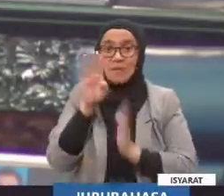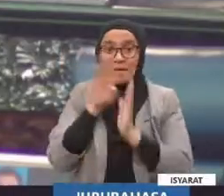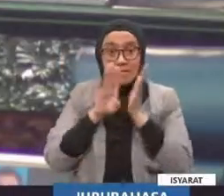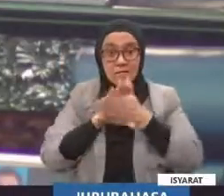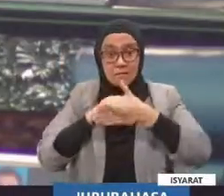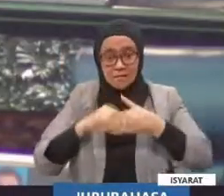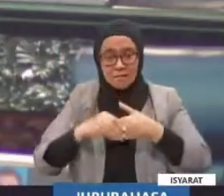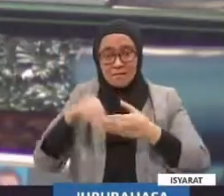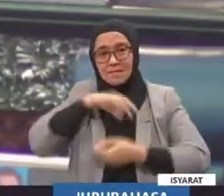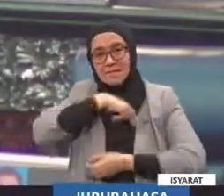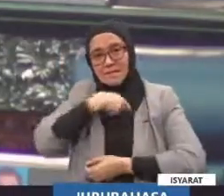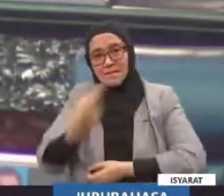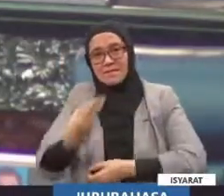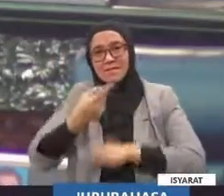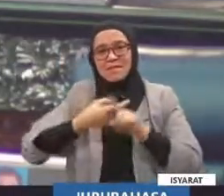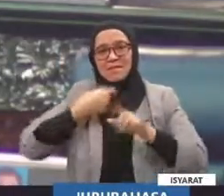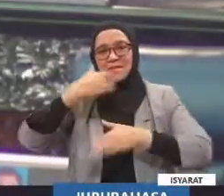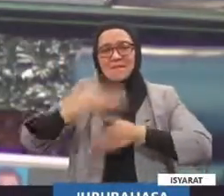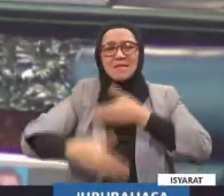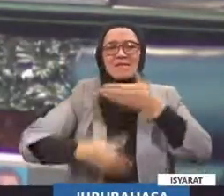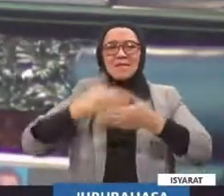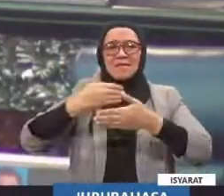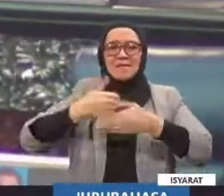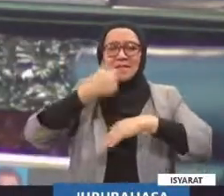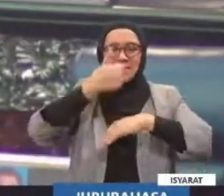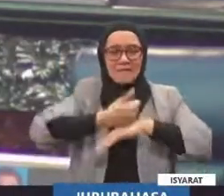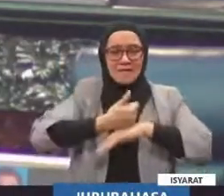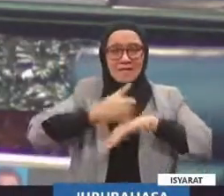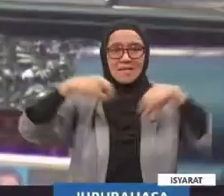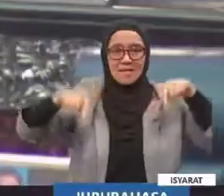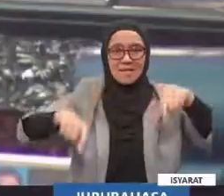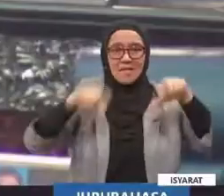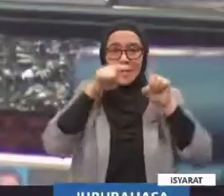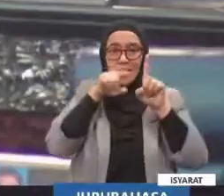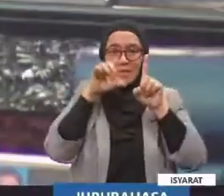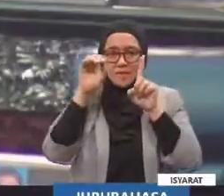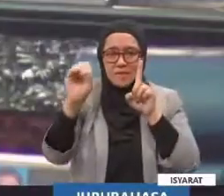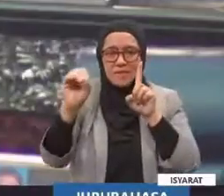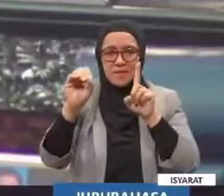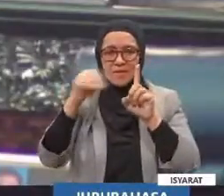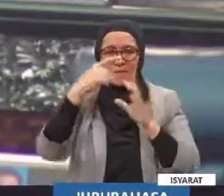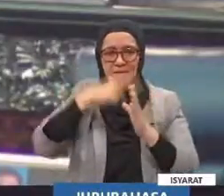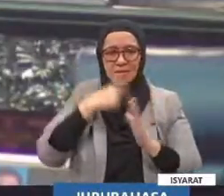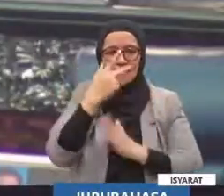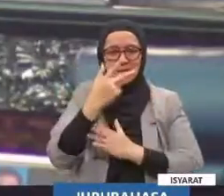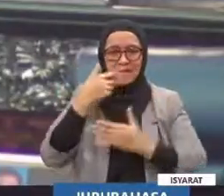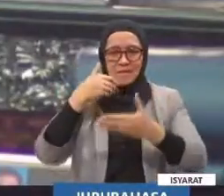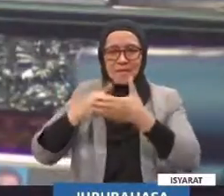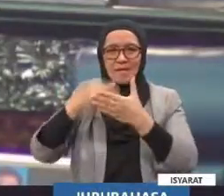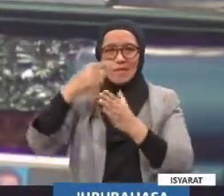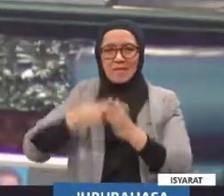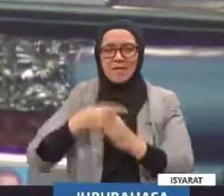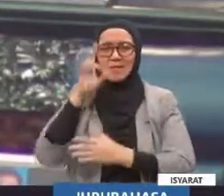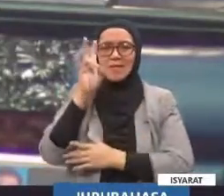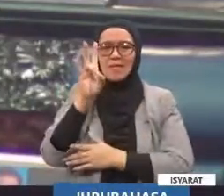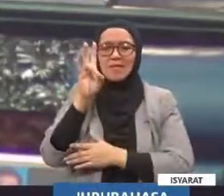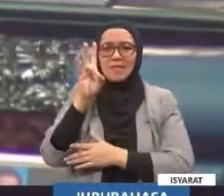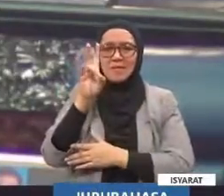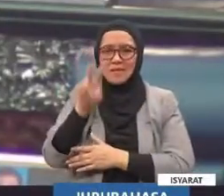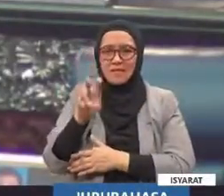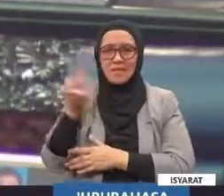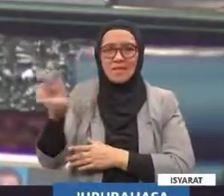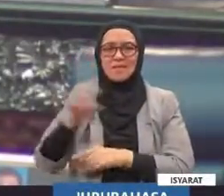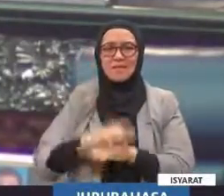sub-package yang telah siap pembinaannya, 12 sub-package yang sekarang dalam proses pembinaan, 1 dalam